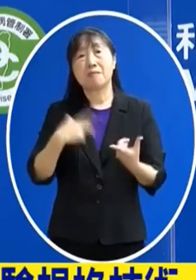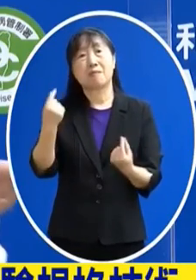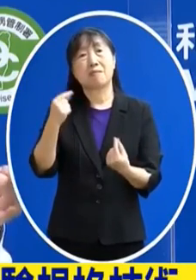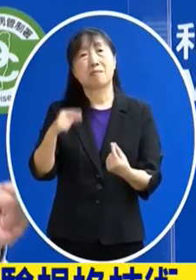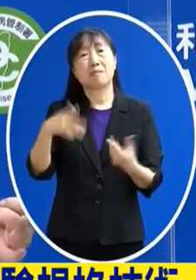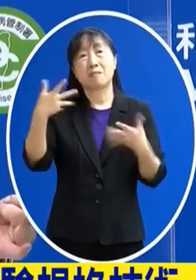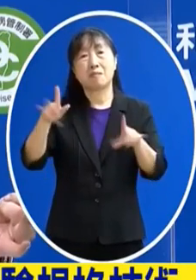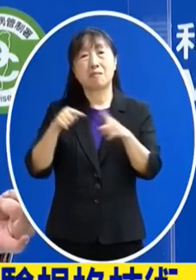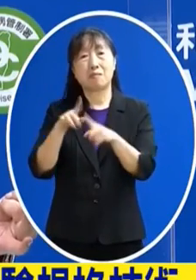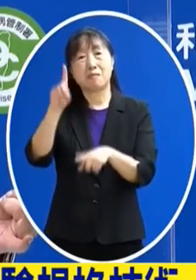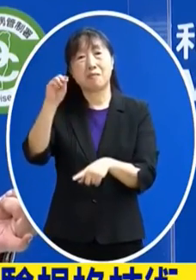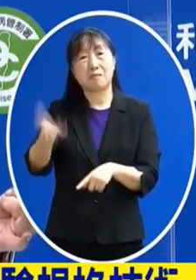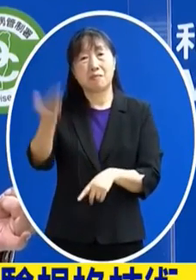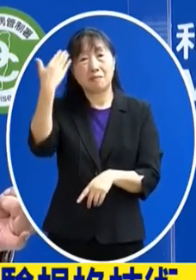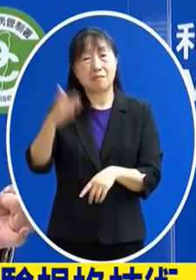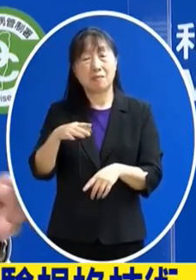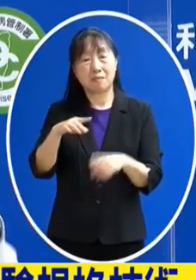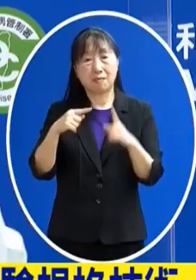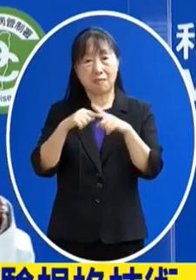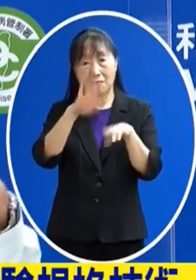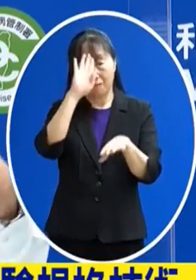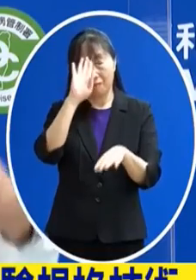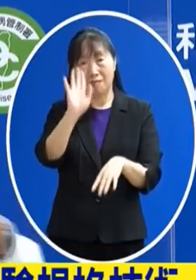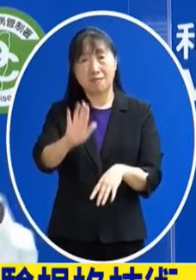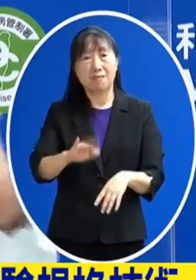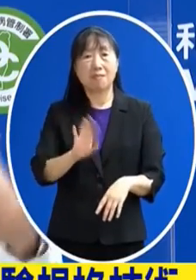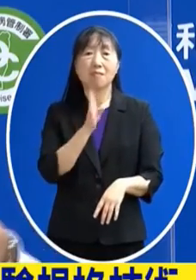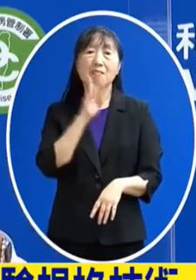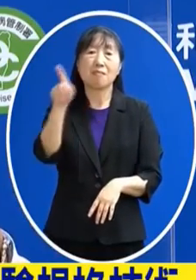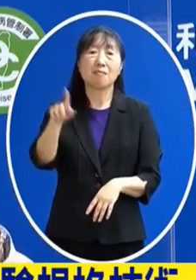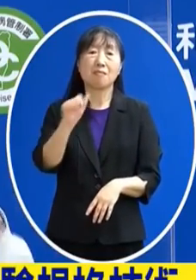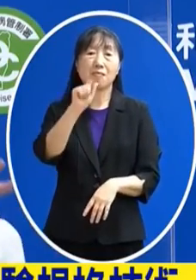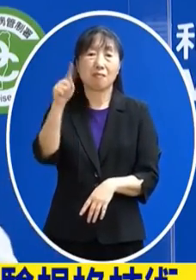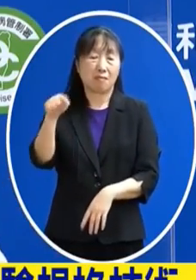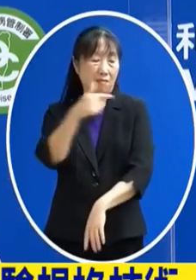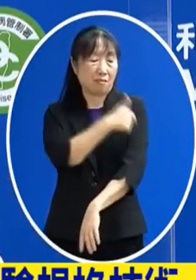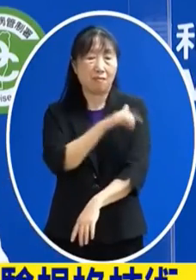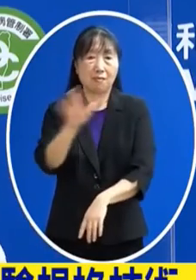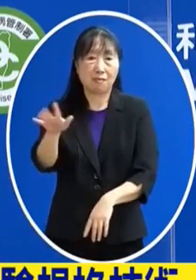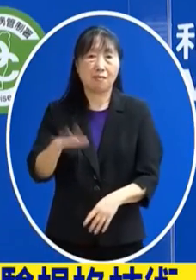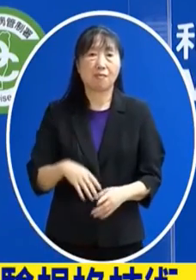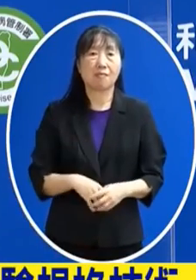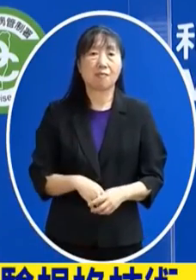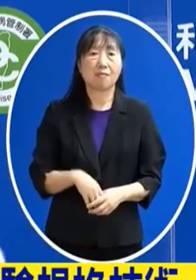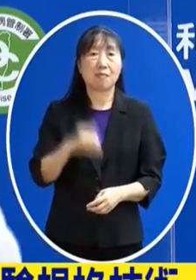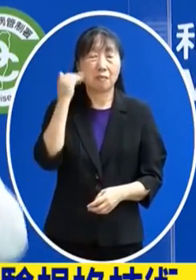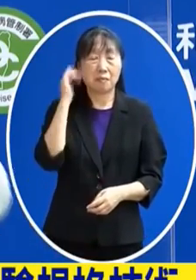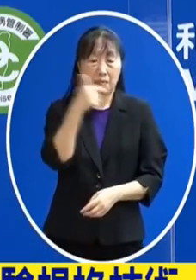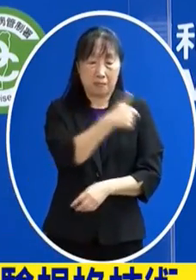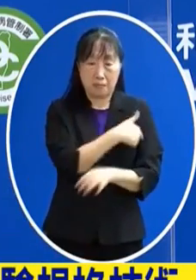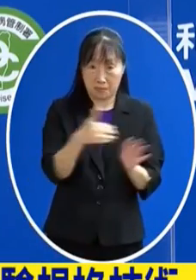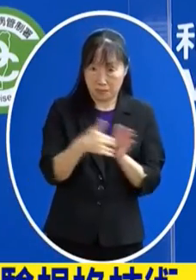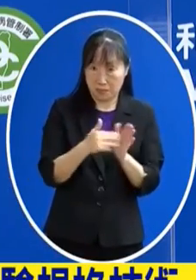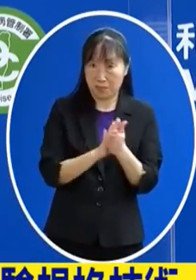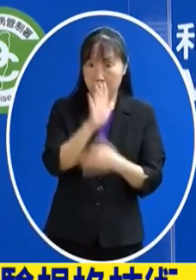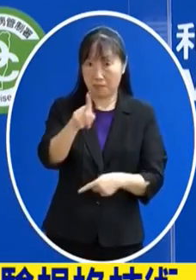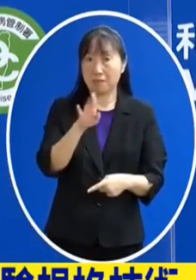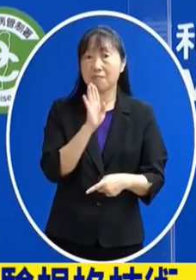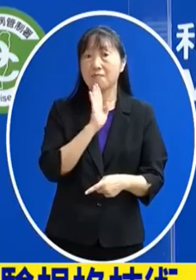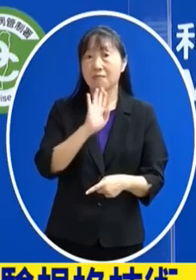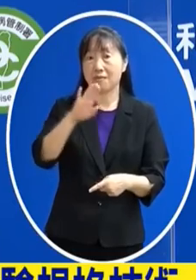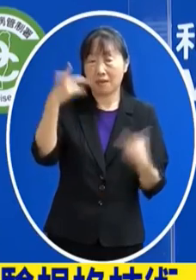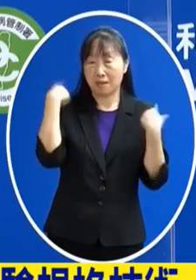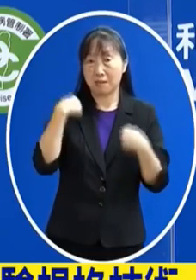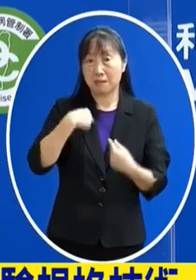们现在都打了这疫苗，那我们敢不敢直接这样去？没有，我们要希望打疫苗，第一个居然就是要把他的确